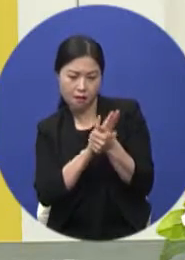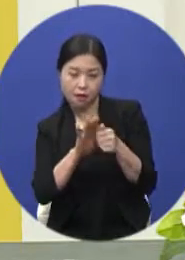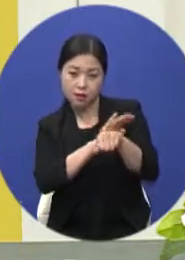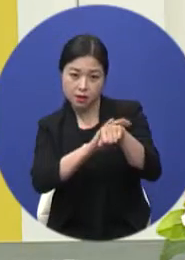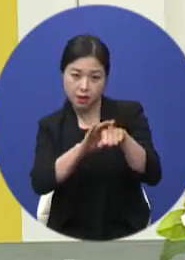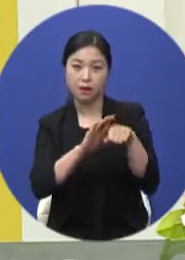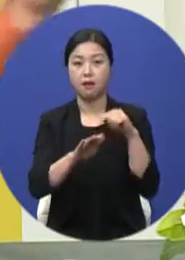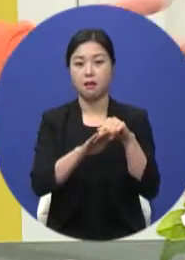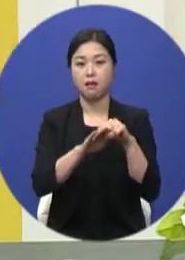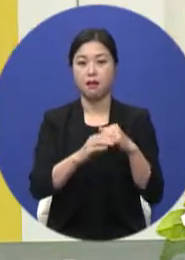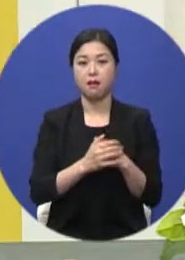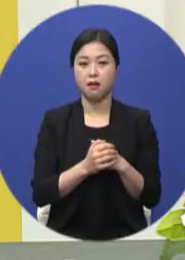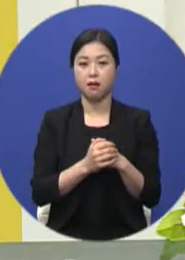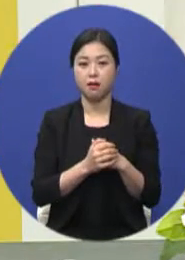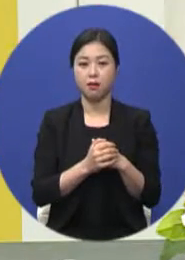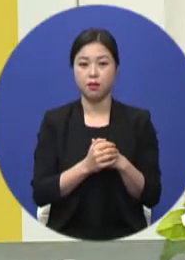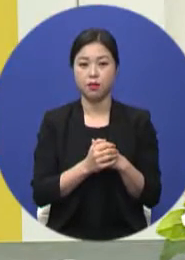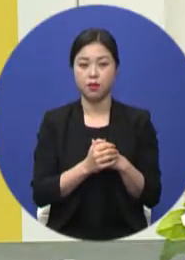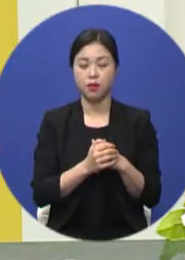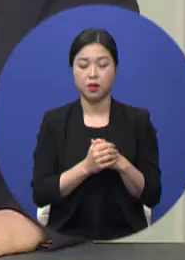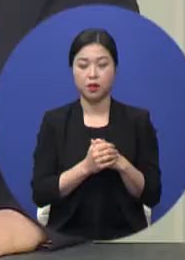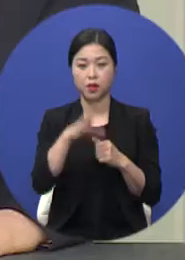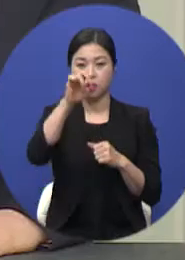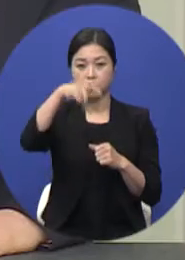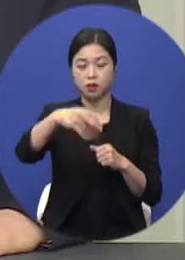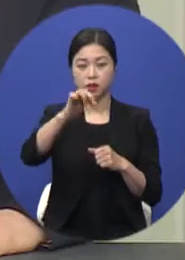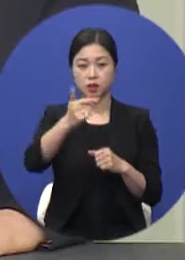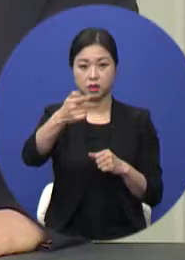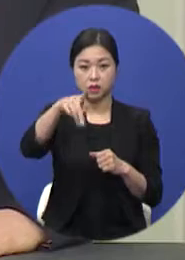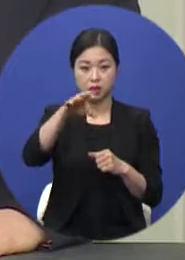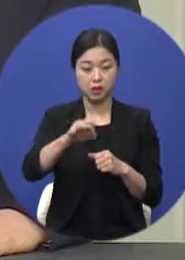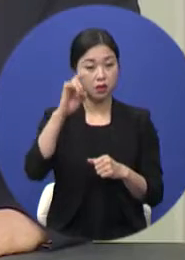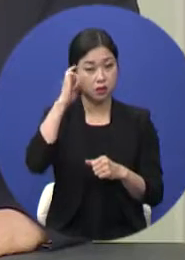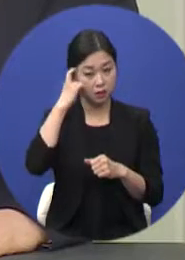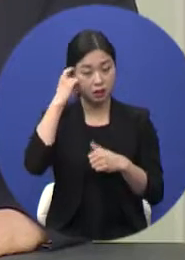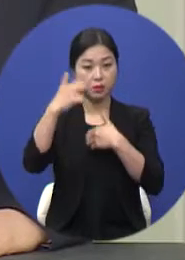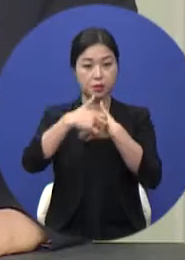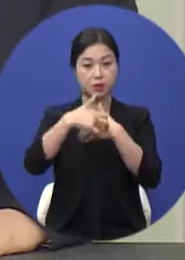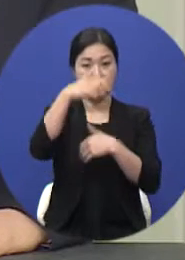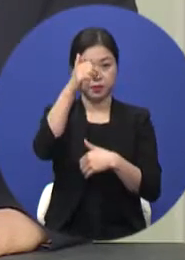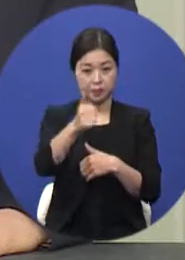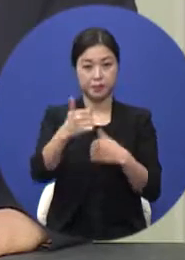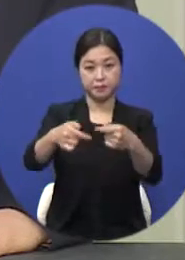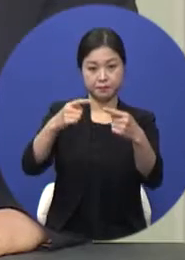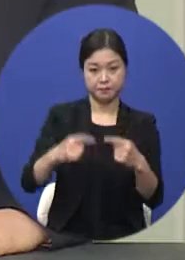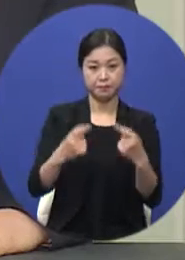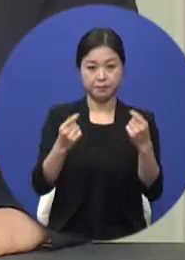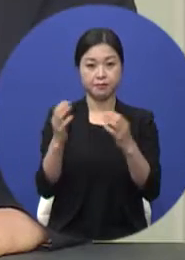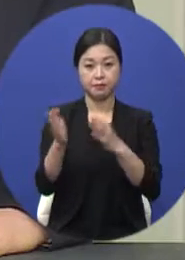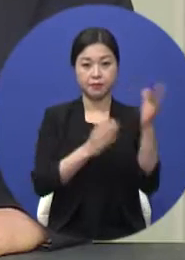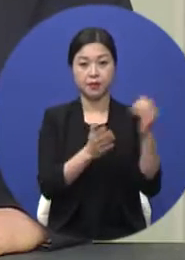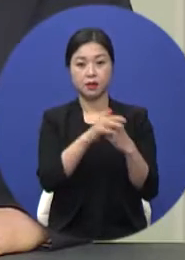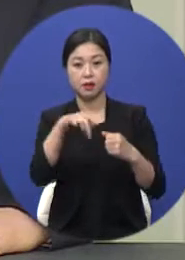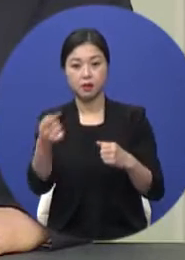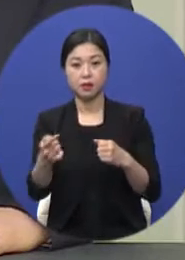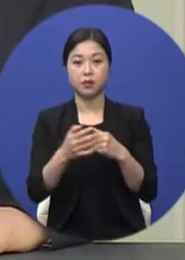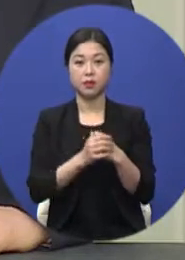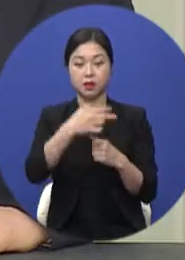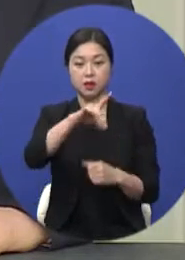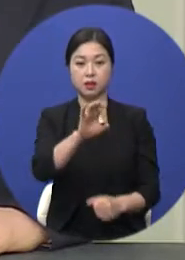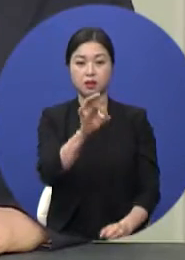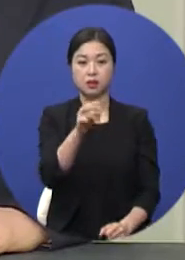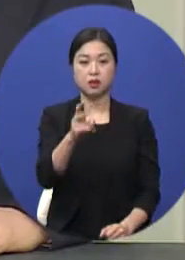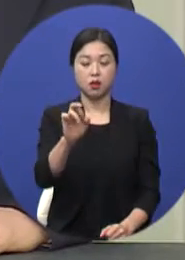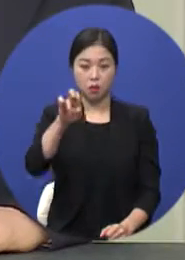예, 저자 윤정 정신과 의사 나오셨습니다. 네, 감사합니다. 네, 안녕하세요. 그 옆에 또 성형모